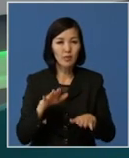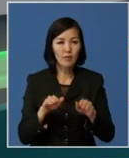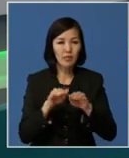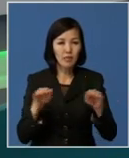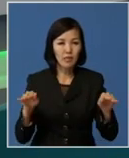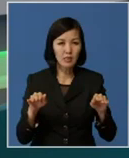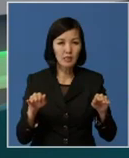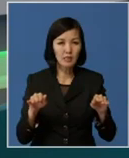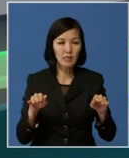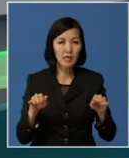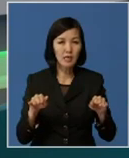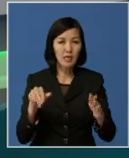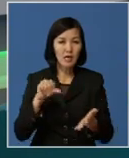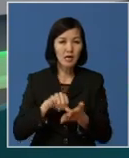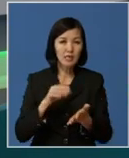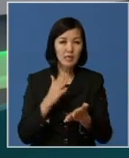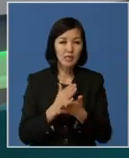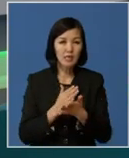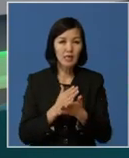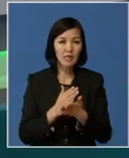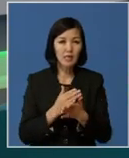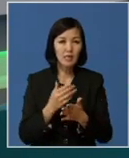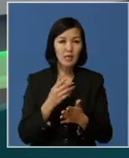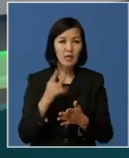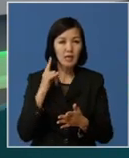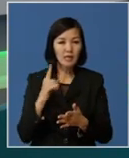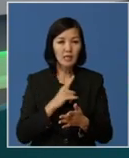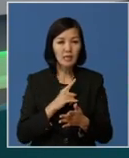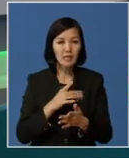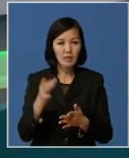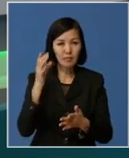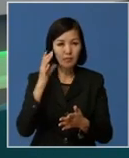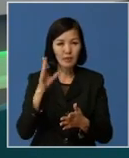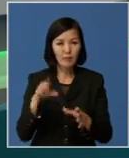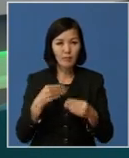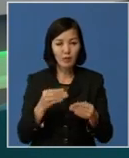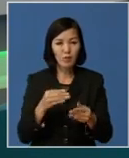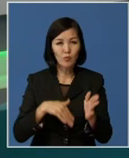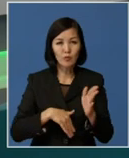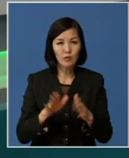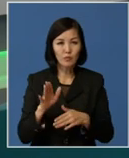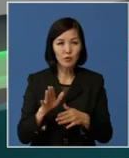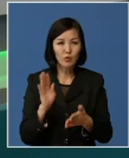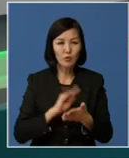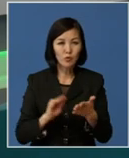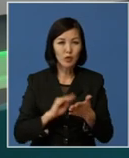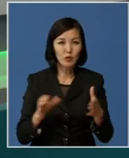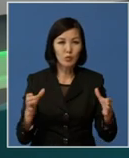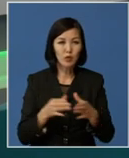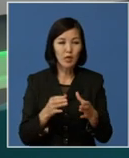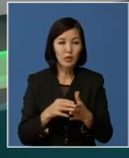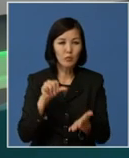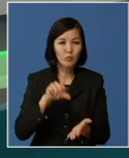спортшы келді. Олар 10 түрлі салмақ дәрежесінде бап сынасады. Айта кетейік, бұл сайыс Қазақстанның білім берусінің